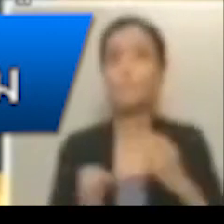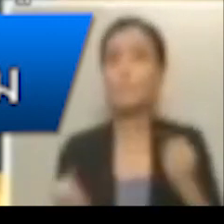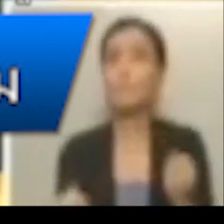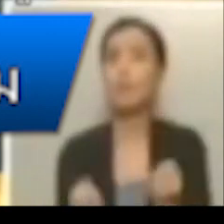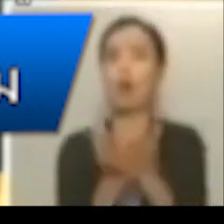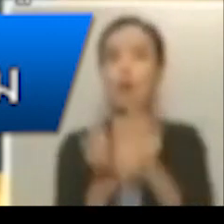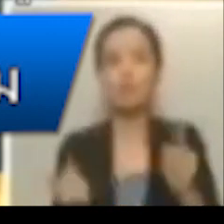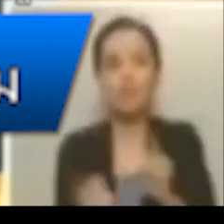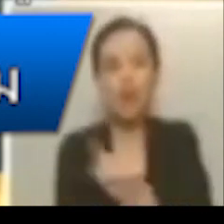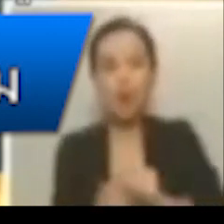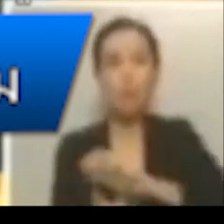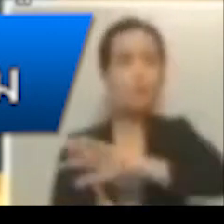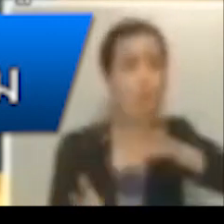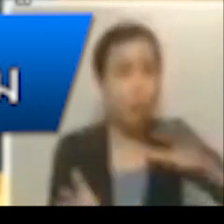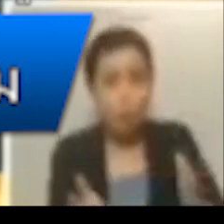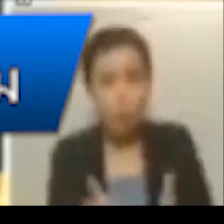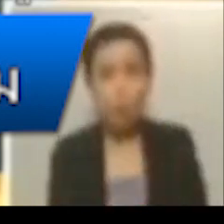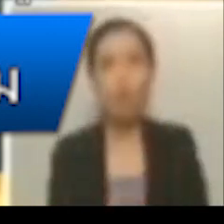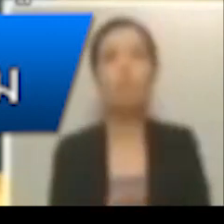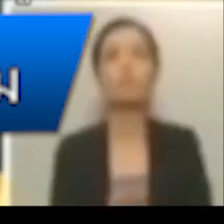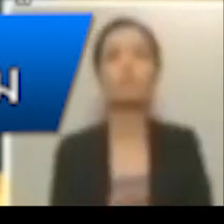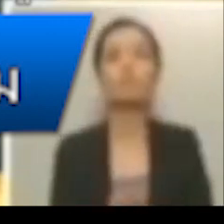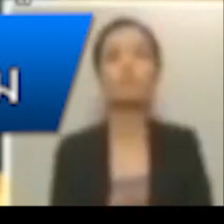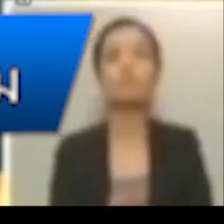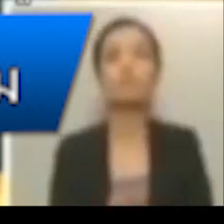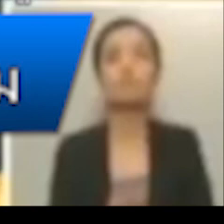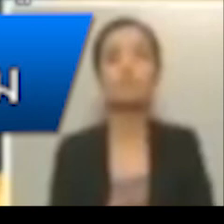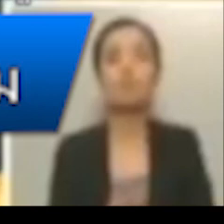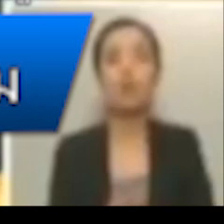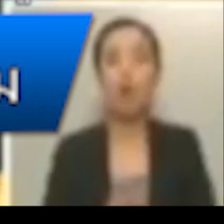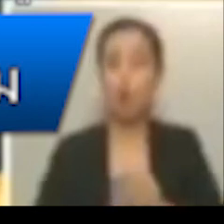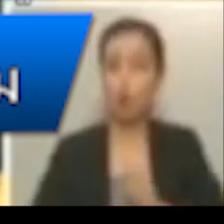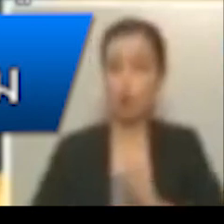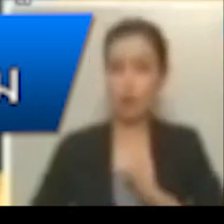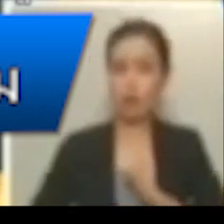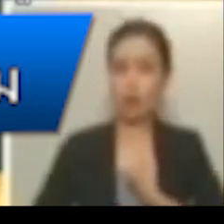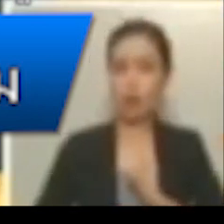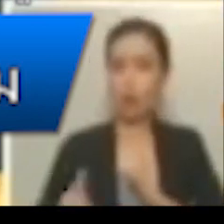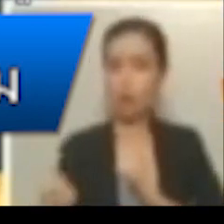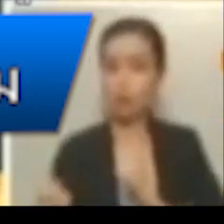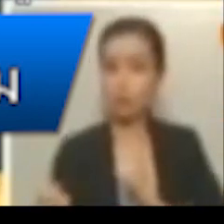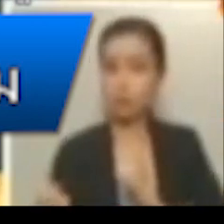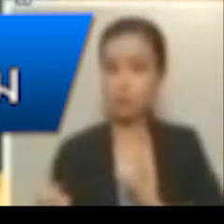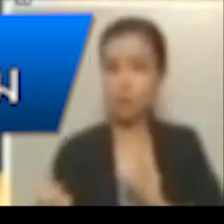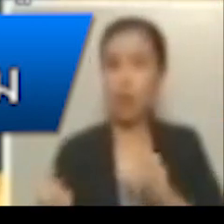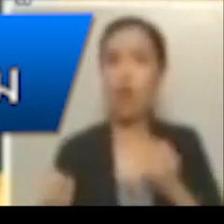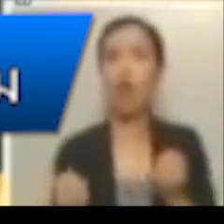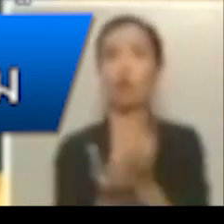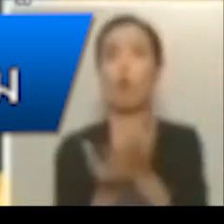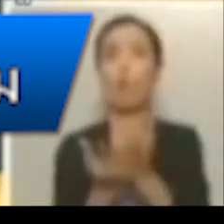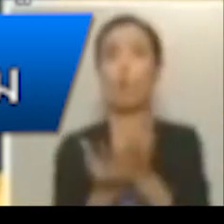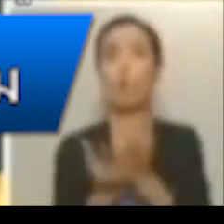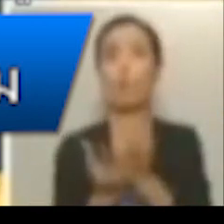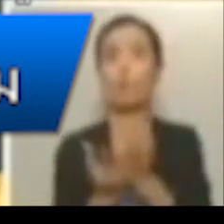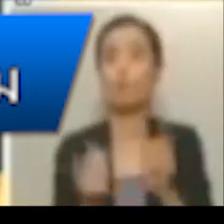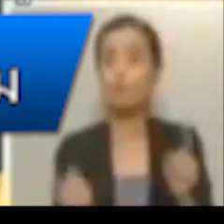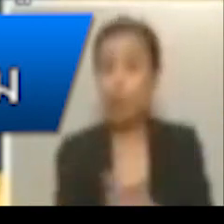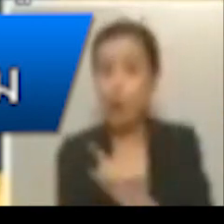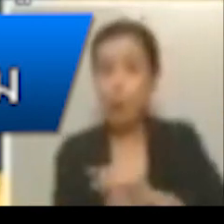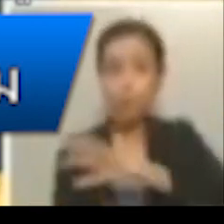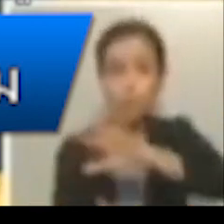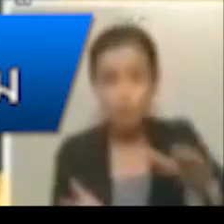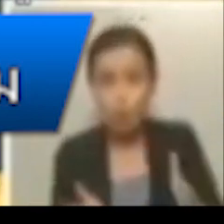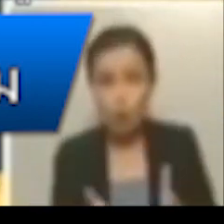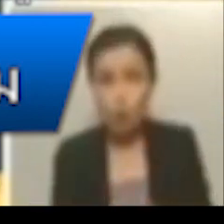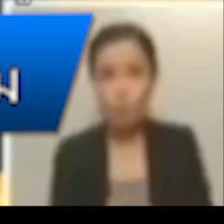บต่อสังคมโดยรวมเป็นเรื่องระหว่างคนหนึ่งกับอีกคนหนึ่งแต่ต้องกระทบแล้วผมเชื่อว่าตามที่ท่านผู้